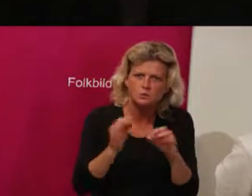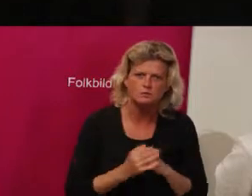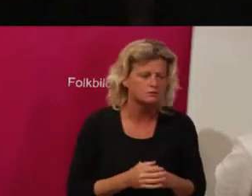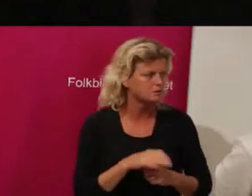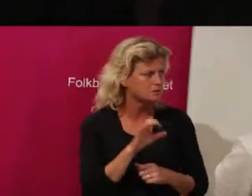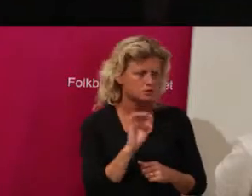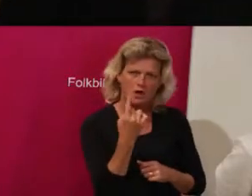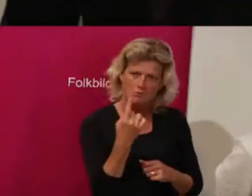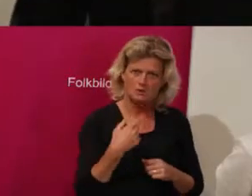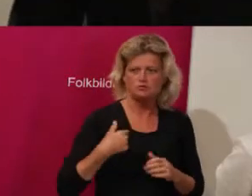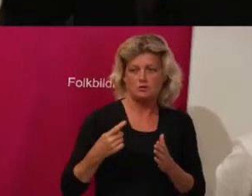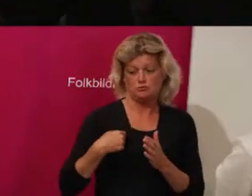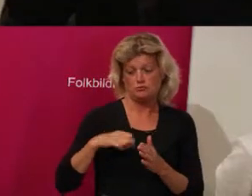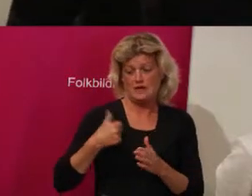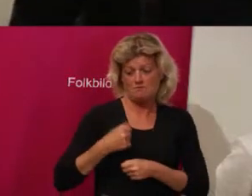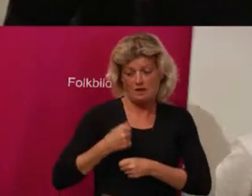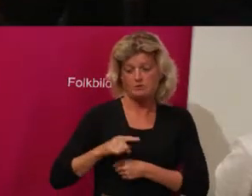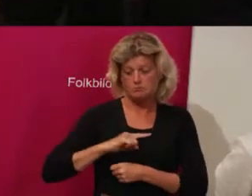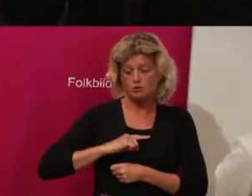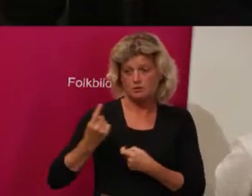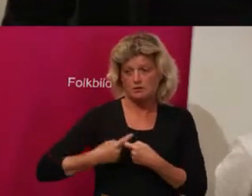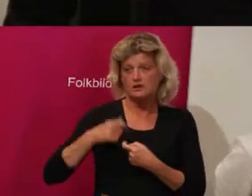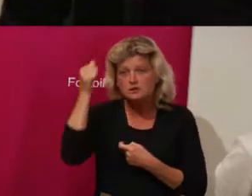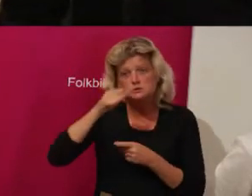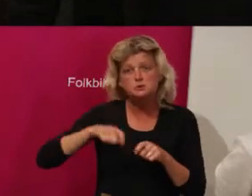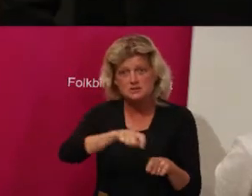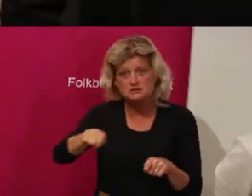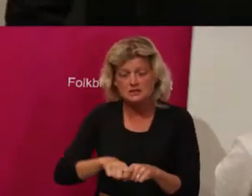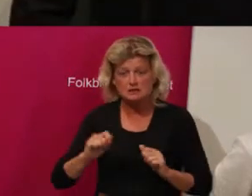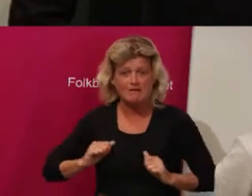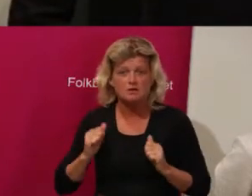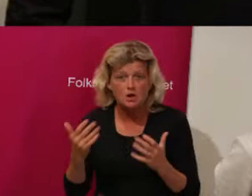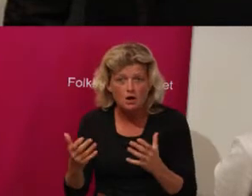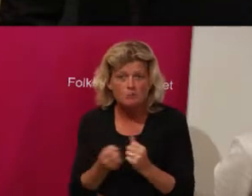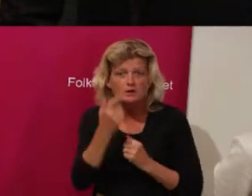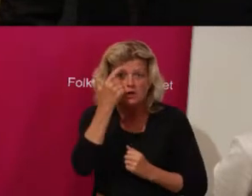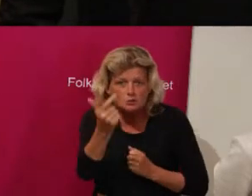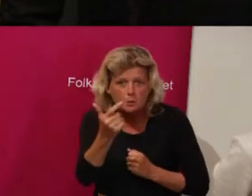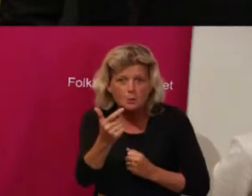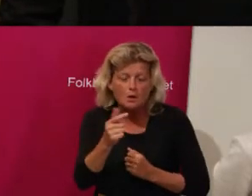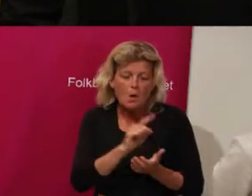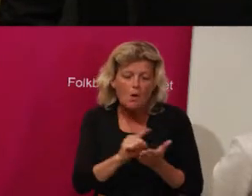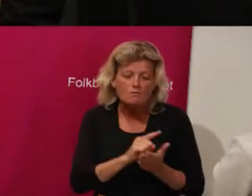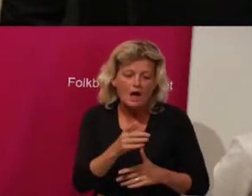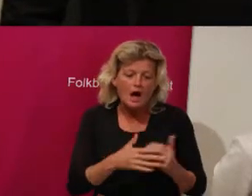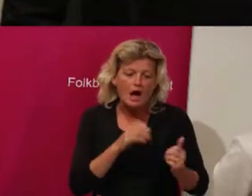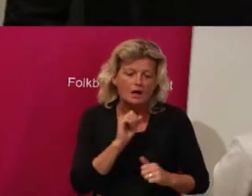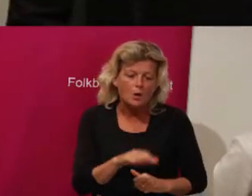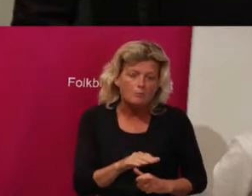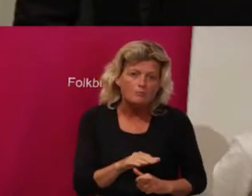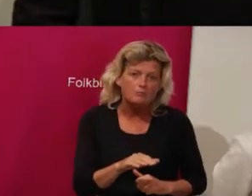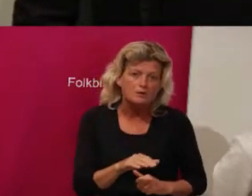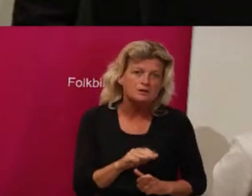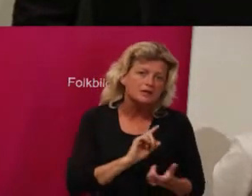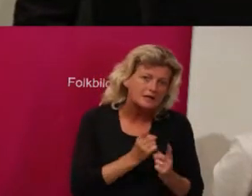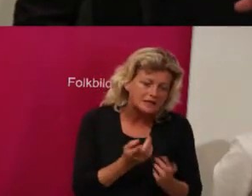jobbar ju fortfarande med studiecirklar väldigt mycket, så är det ju. Sen tror jag det som jag sagt innan också här, att det handlar mycket om att det är nog ändå så att det